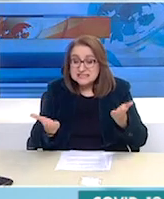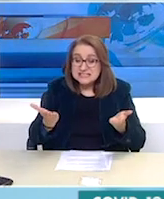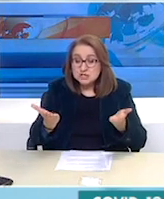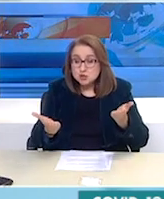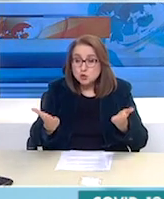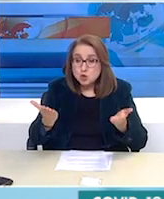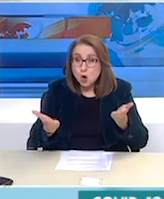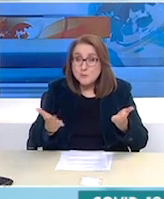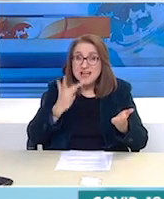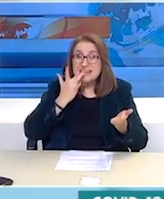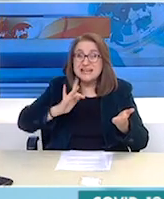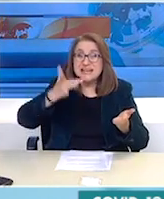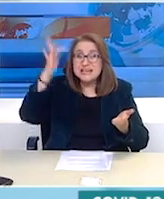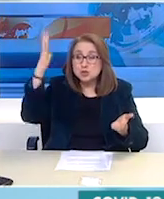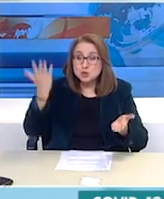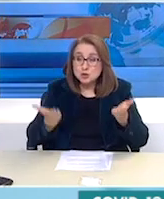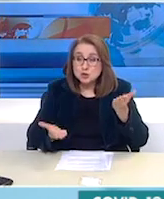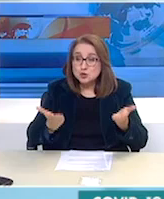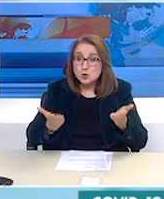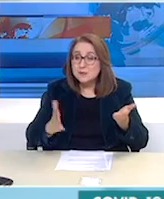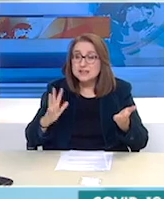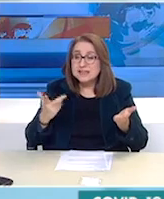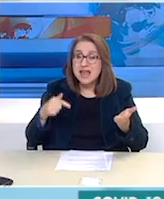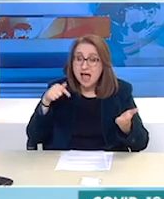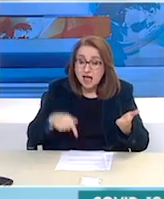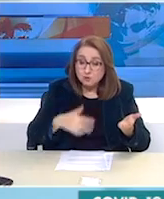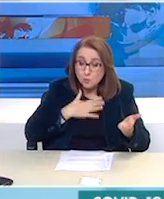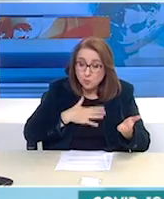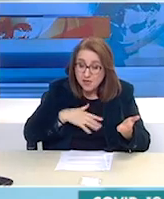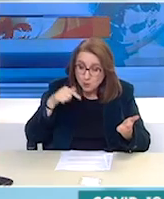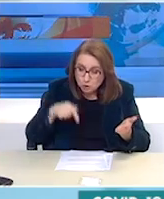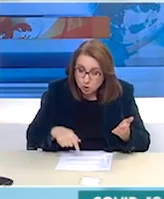συναδέλφου, είναι αυτό που θέλουμε αυτή τη στιγμή και αυτό που θα επιδιώξουμε και στο μέλλον. Σας ευχαριστούμε πολύ.